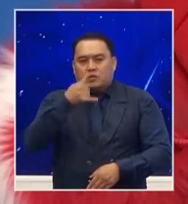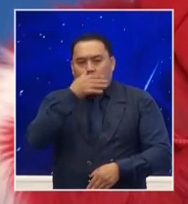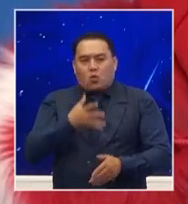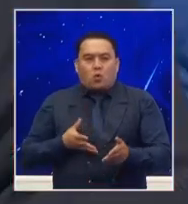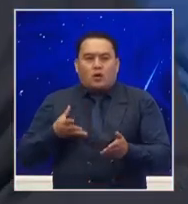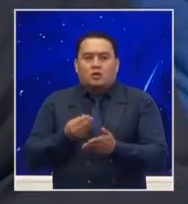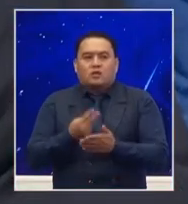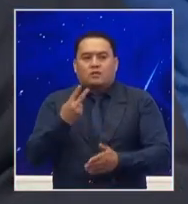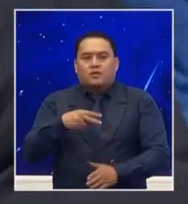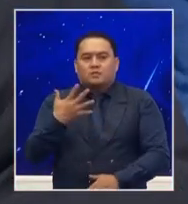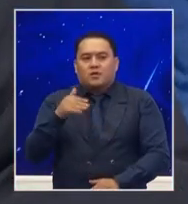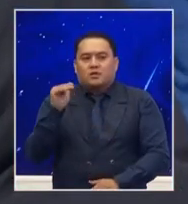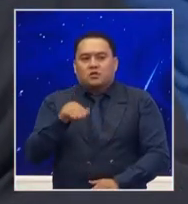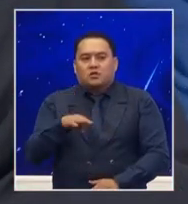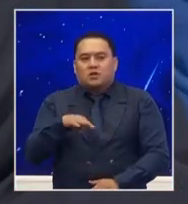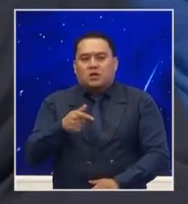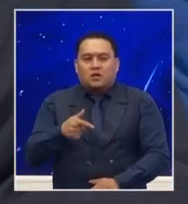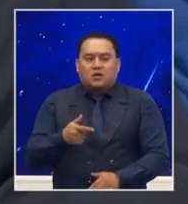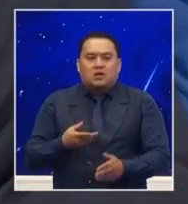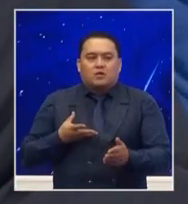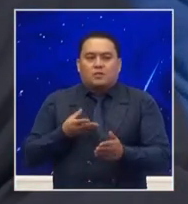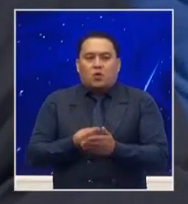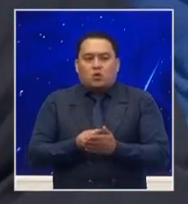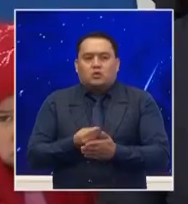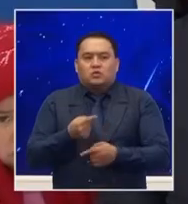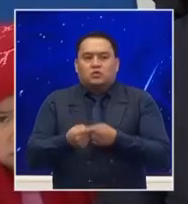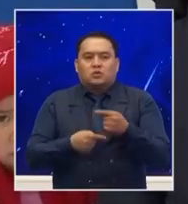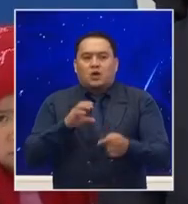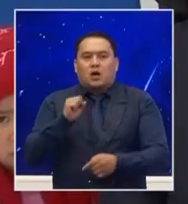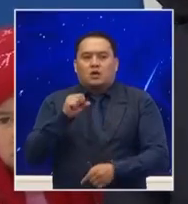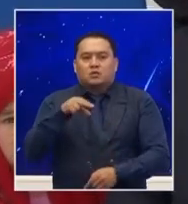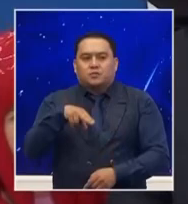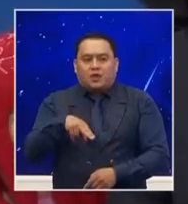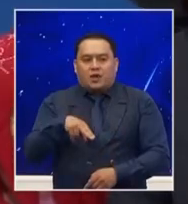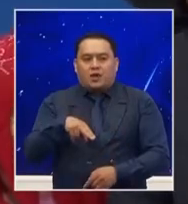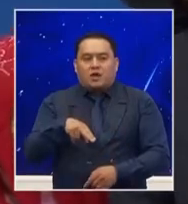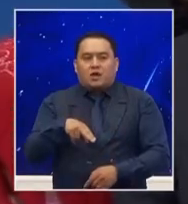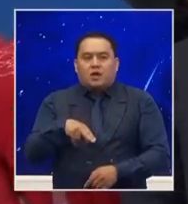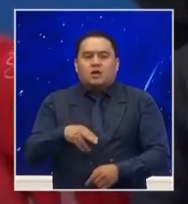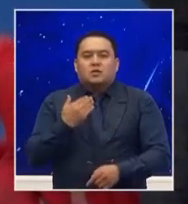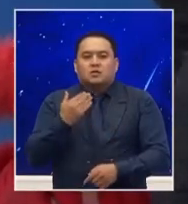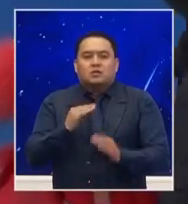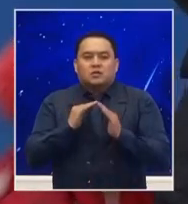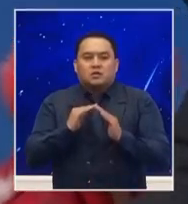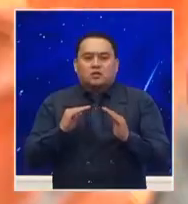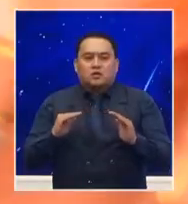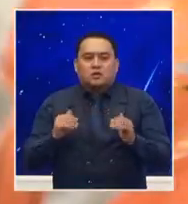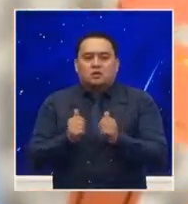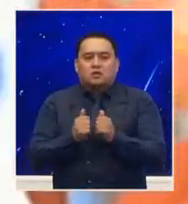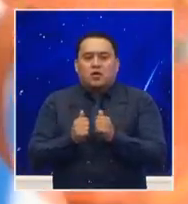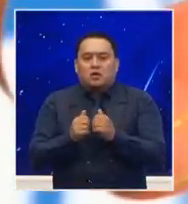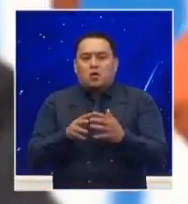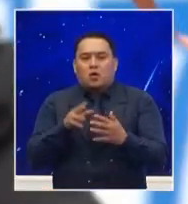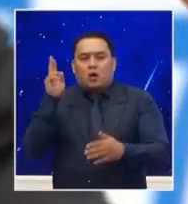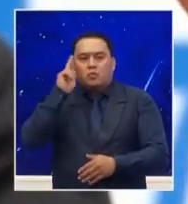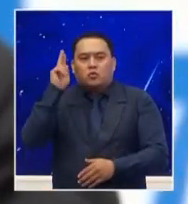плату в 25 тысяч тенге оплачивали из средств, поступающих через адресно-социальную помощь. А за знаниями дети ходили в соседнее село Коктал.